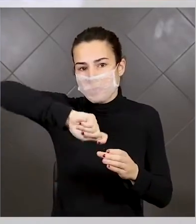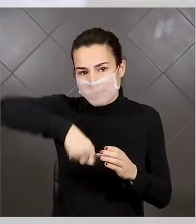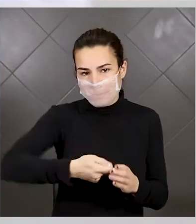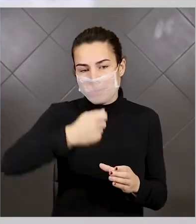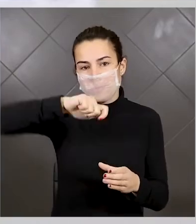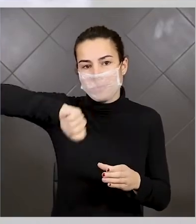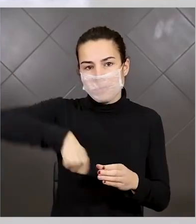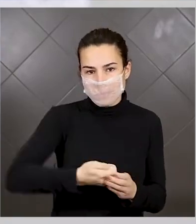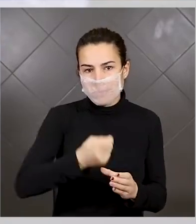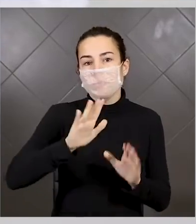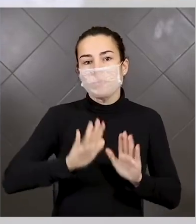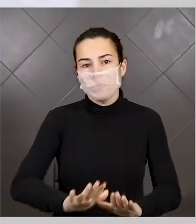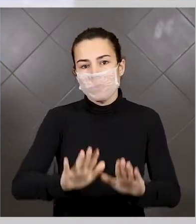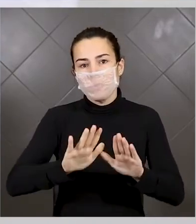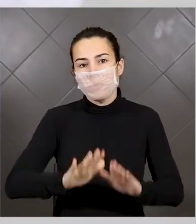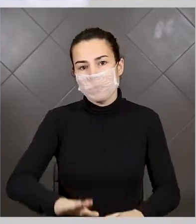i anar moguent a poc,